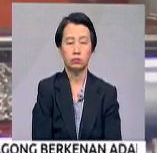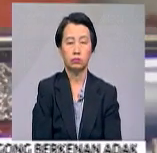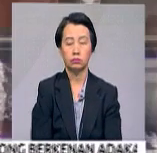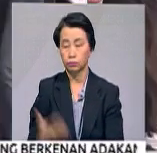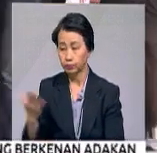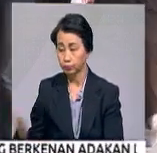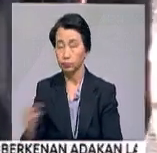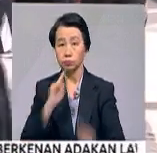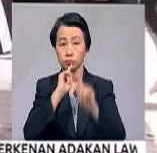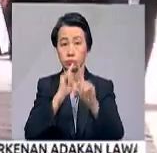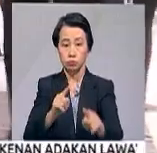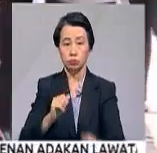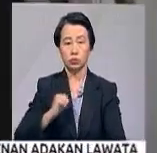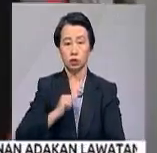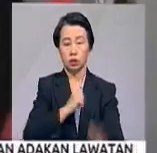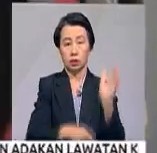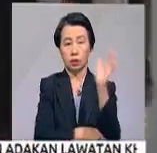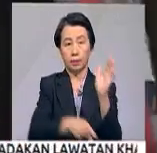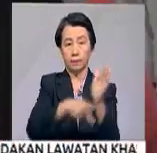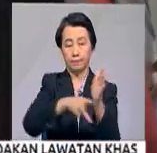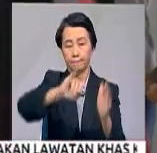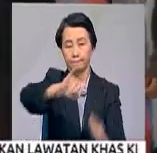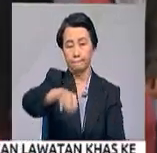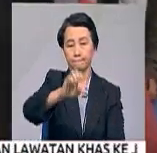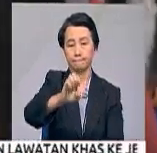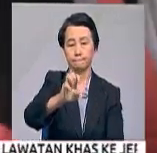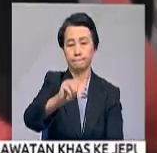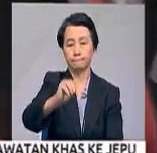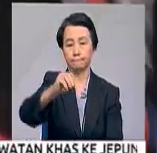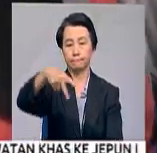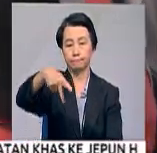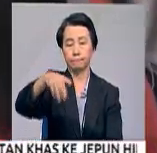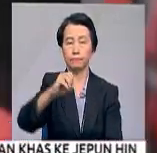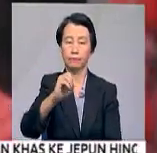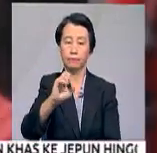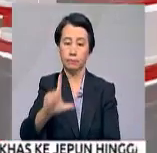Beliau menjawab pertanyaan ahli Parlimen Jompol, Datuk Salim Sharif.